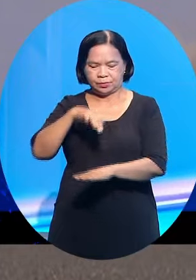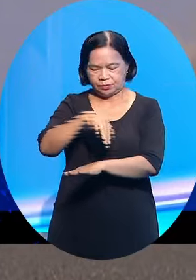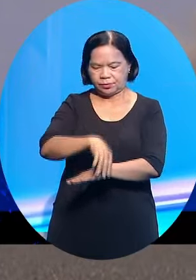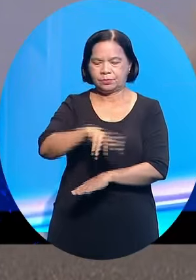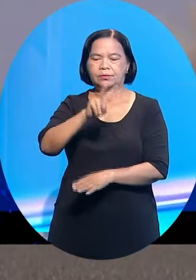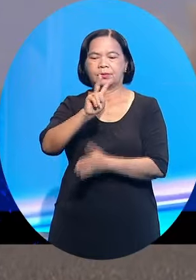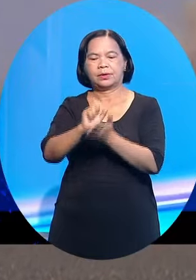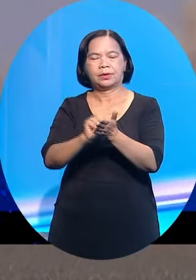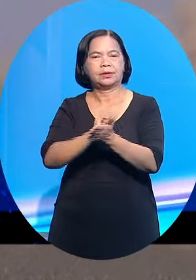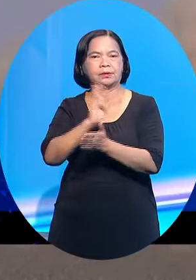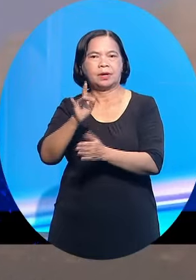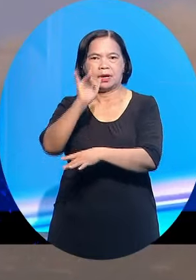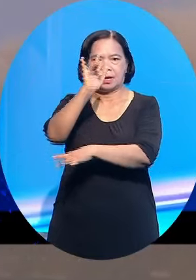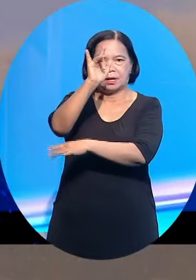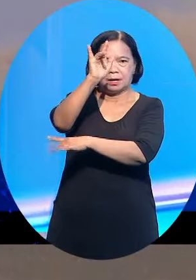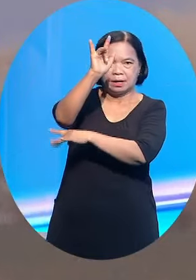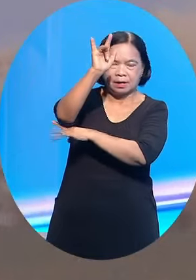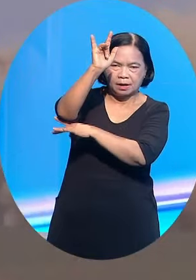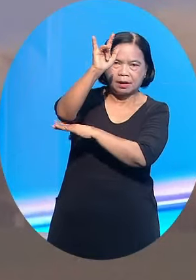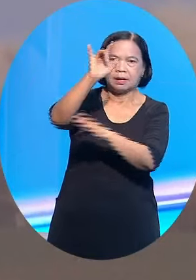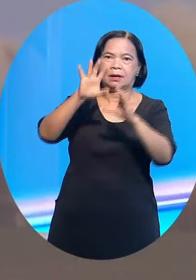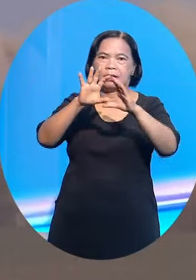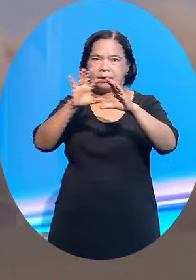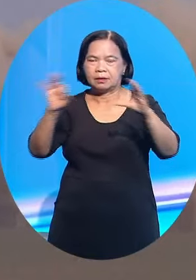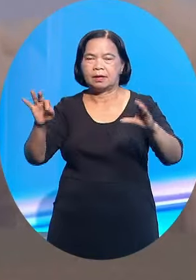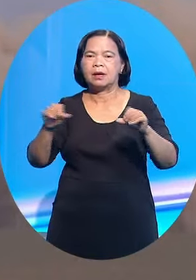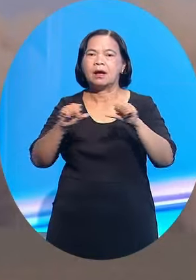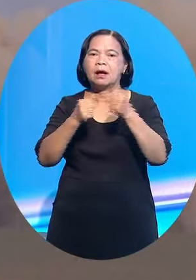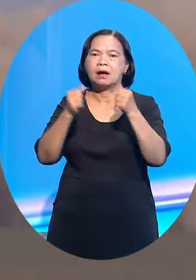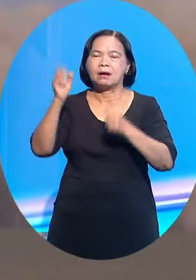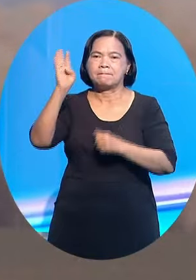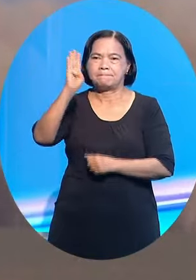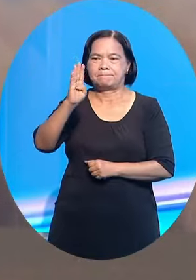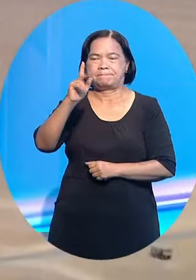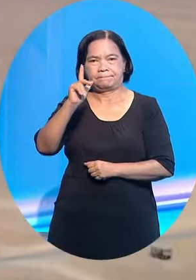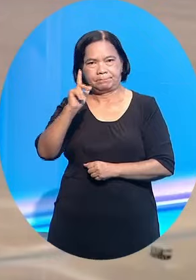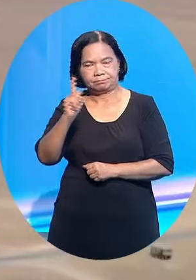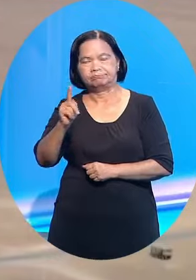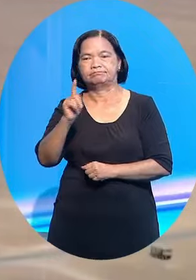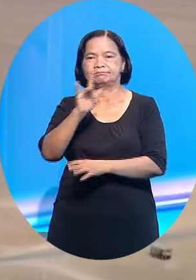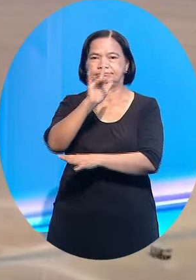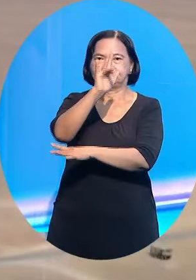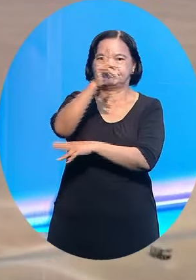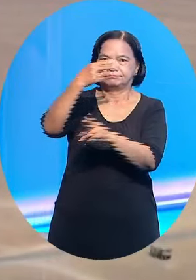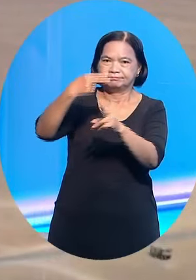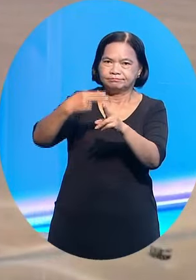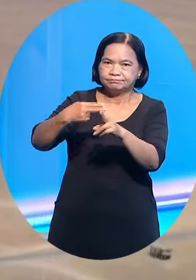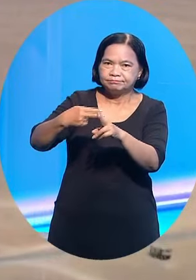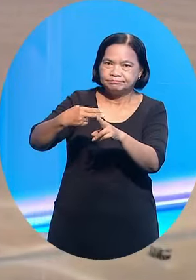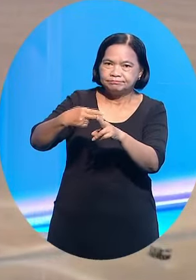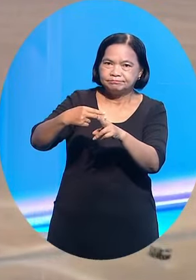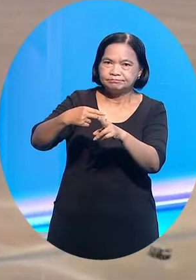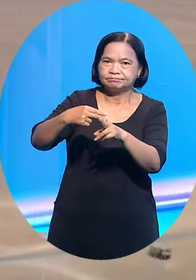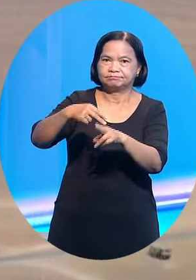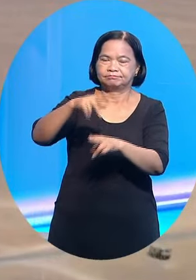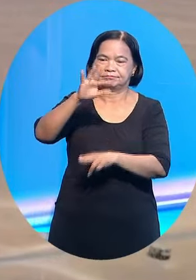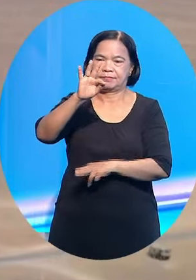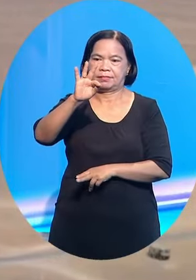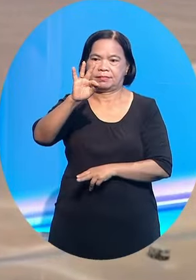4. Đây là tên lửa do công ty Space Pioneer có trụ sở tại Bắc Kinh phát triển. Tên lửa có tên gọi chính thức là Thiên Long 2,